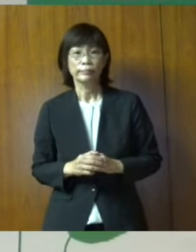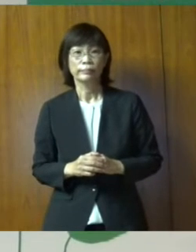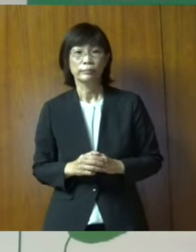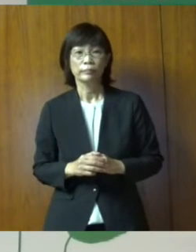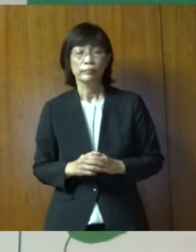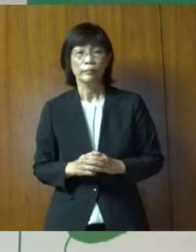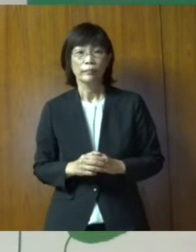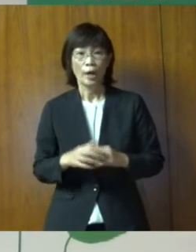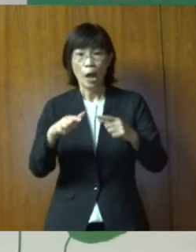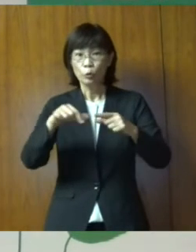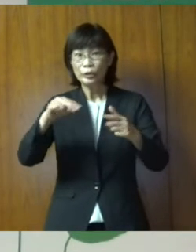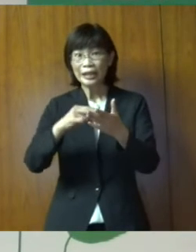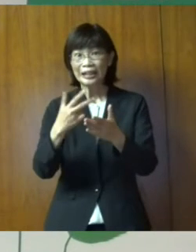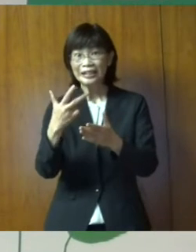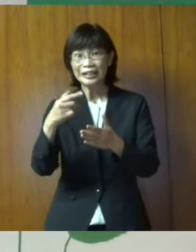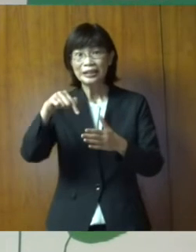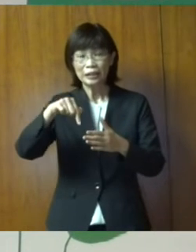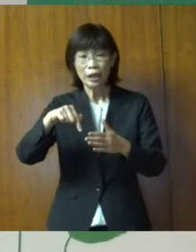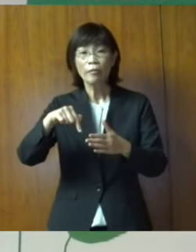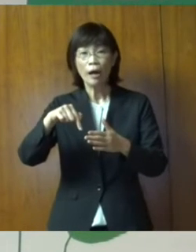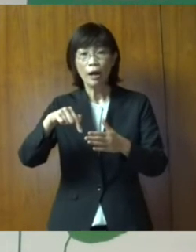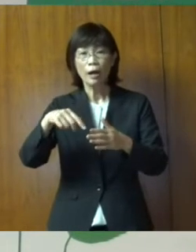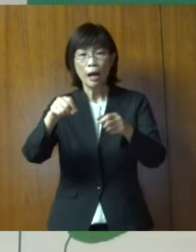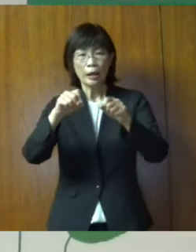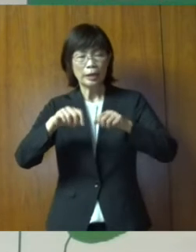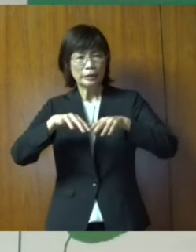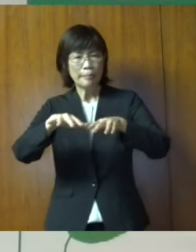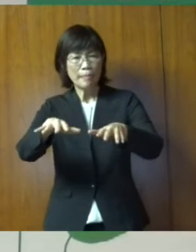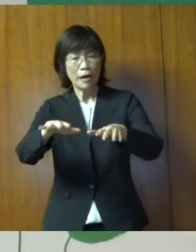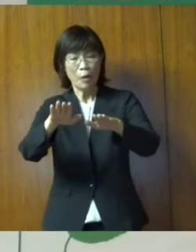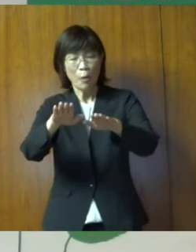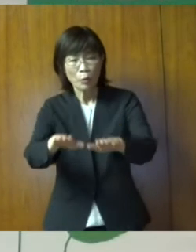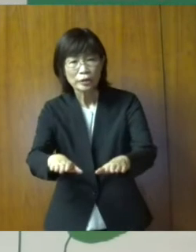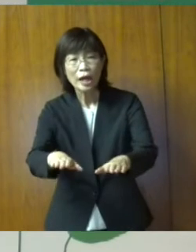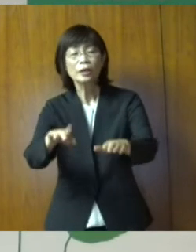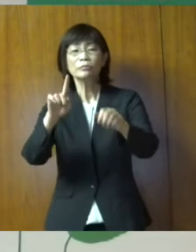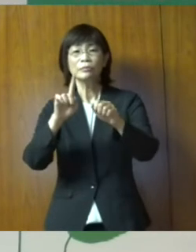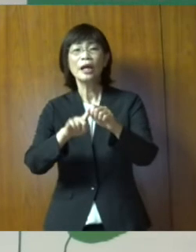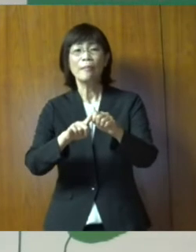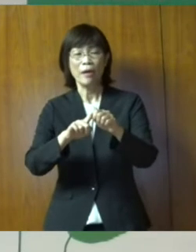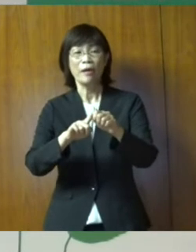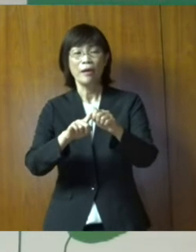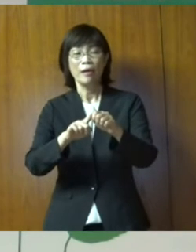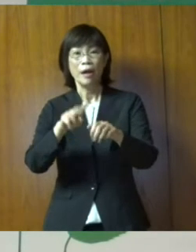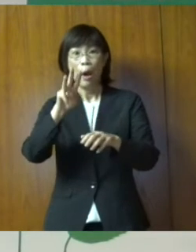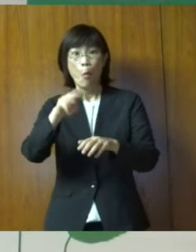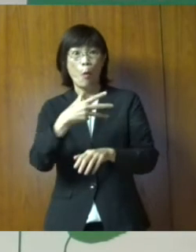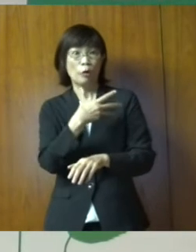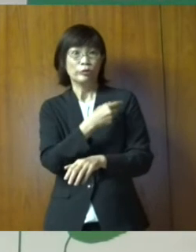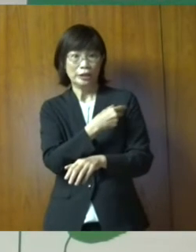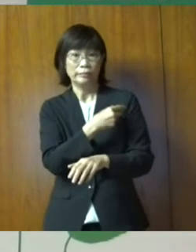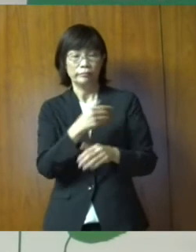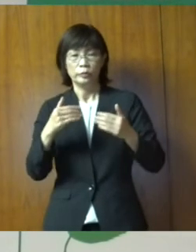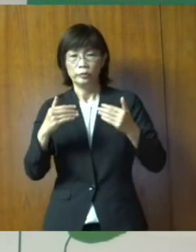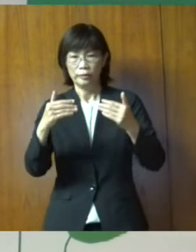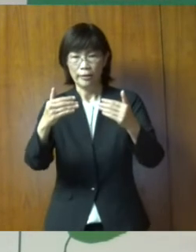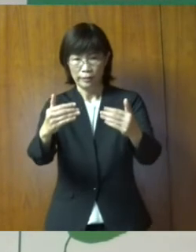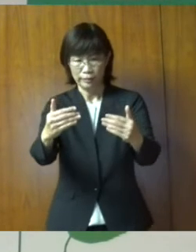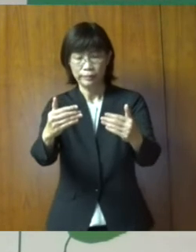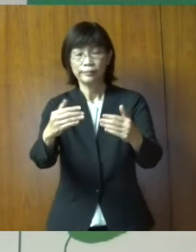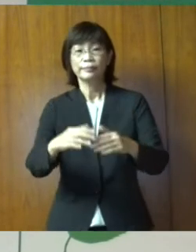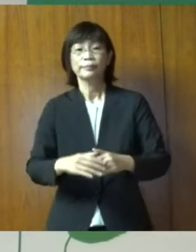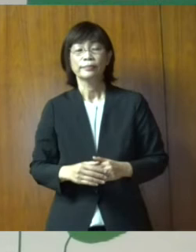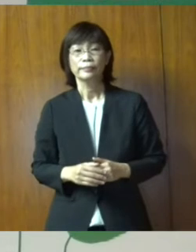このような状況下において国立市では感染の拡大を抑えるため引き続きワクチン接種を実施